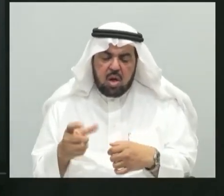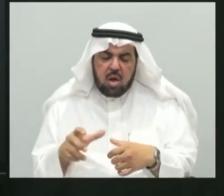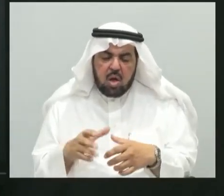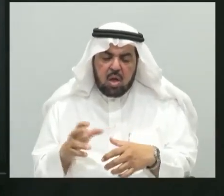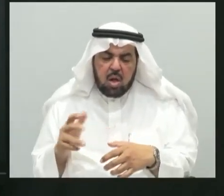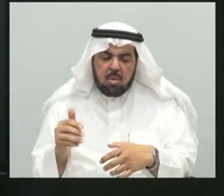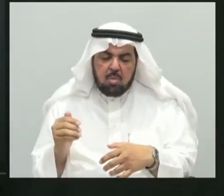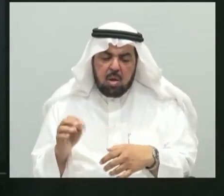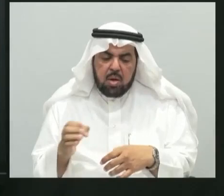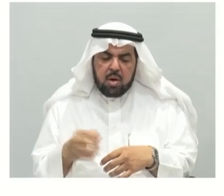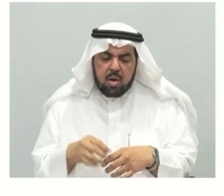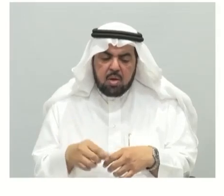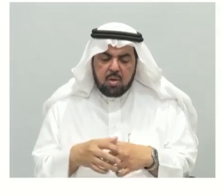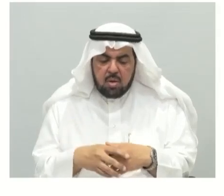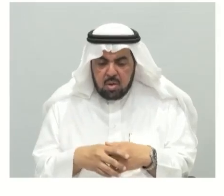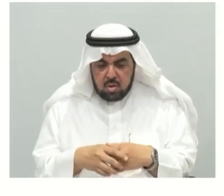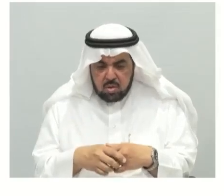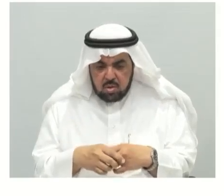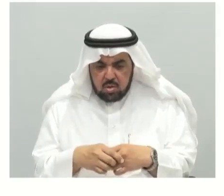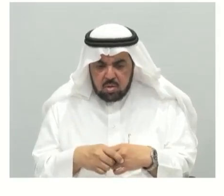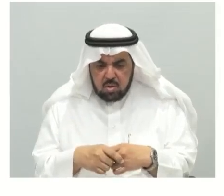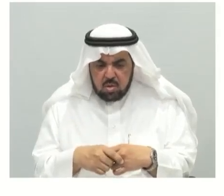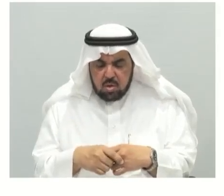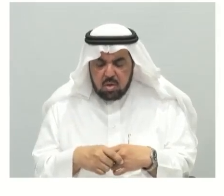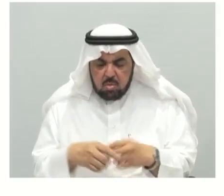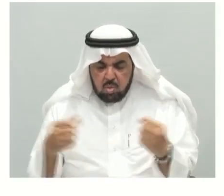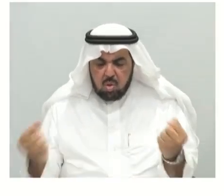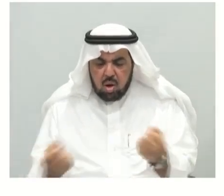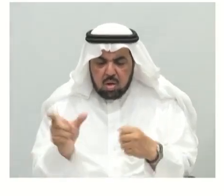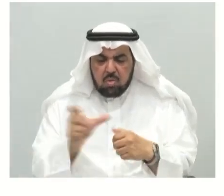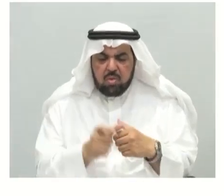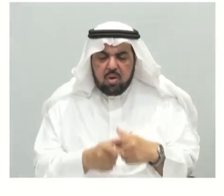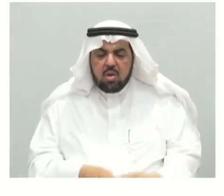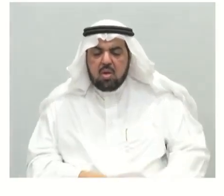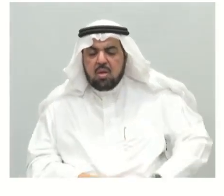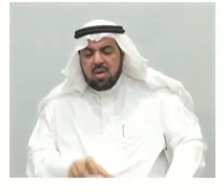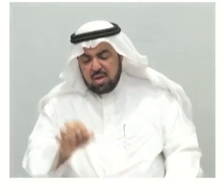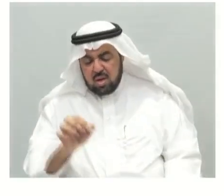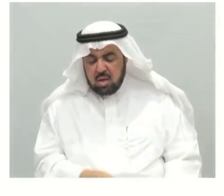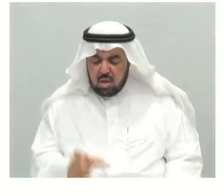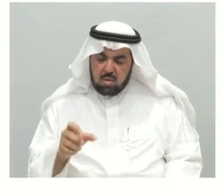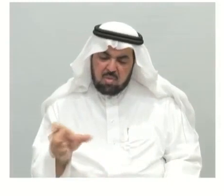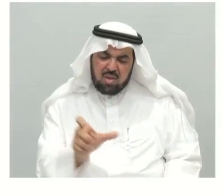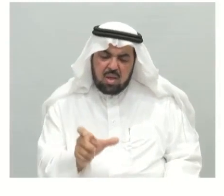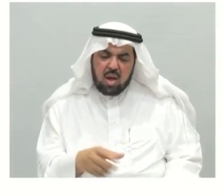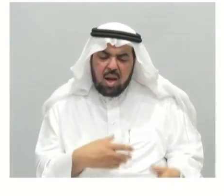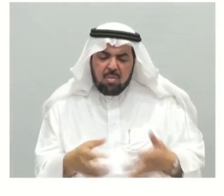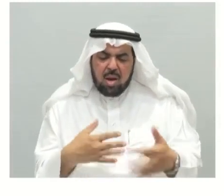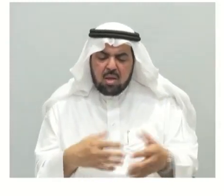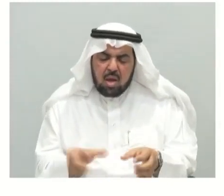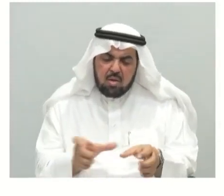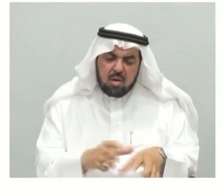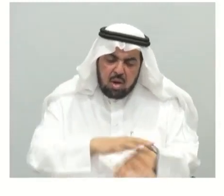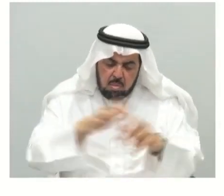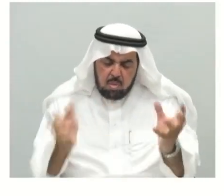للعيش في بيئته مراجعه المفردات اختر المفردات التي لا تنتمي